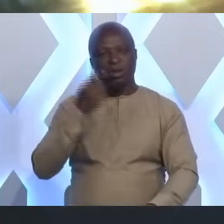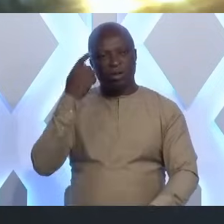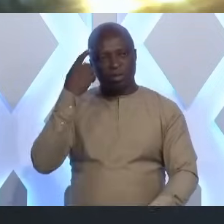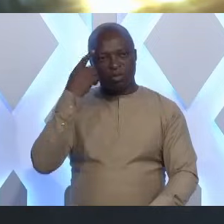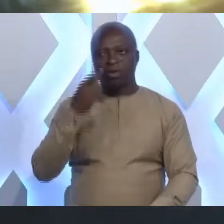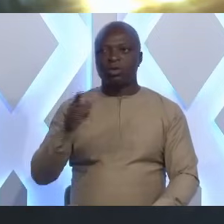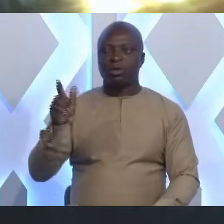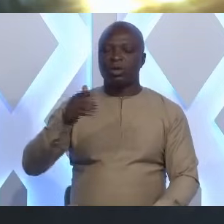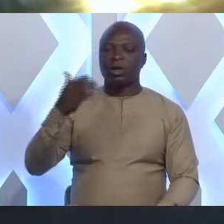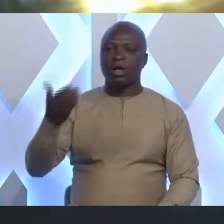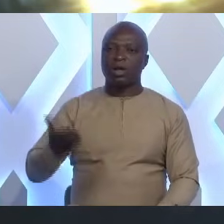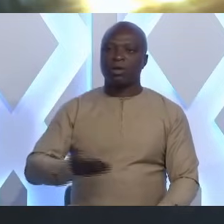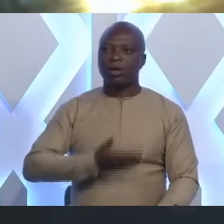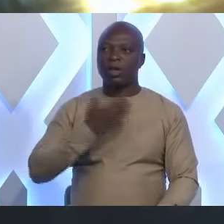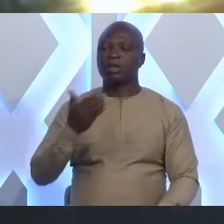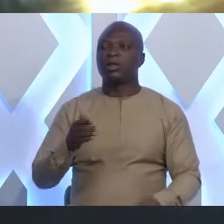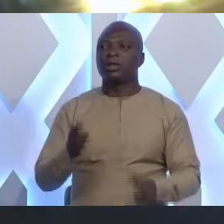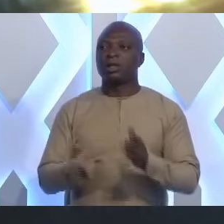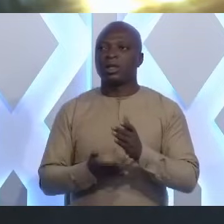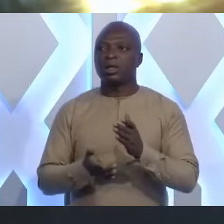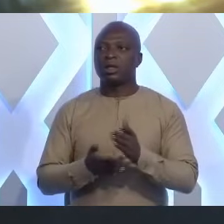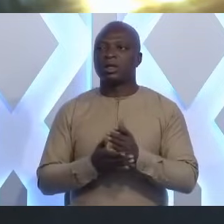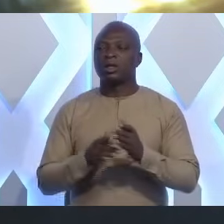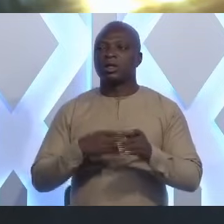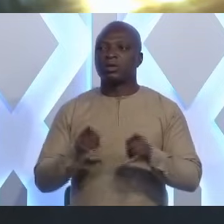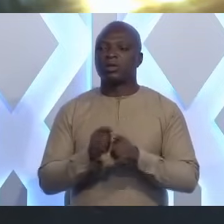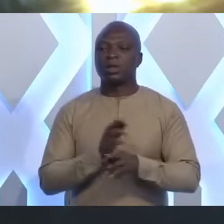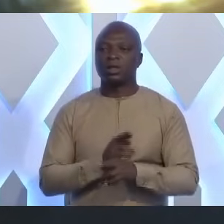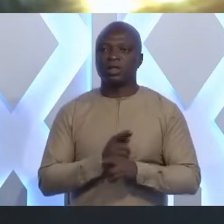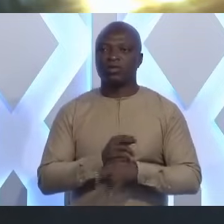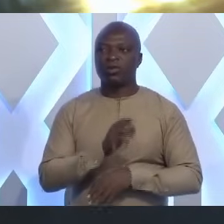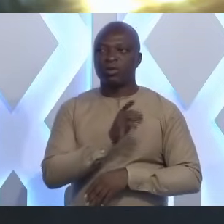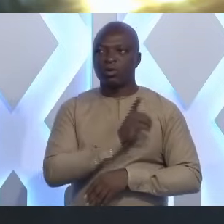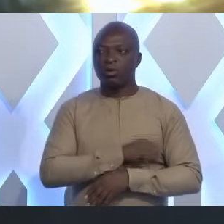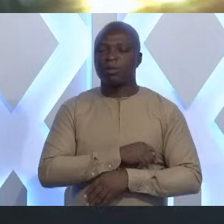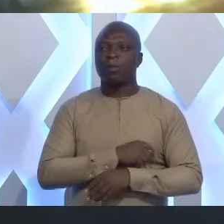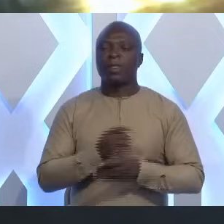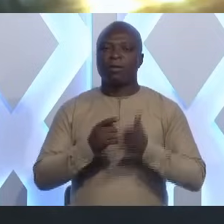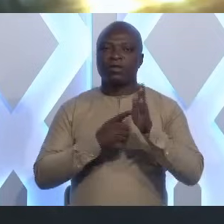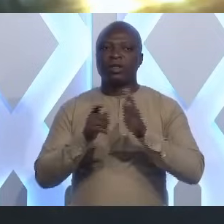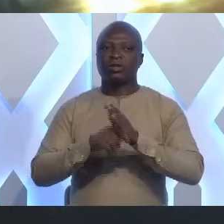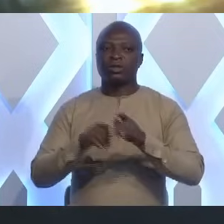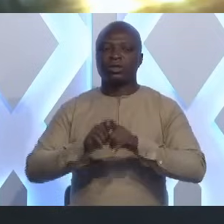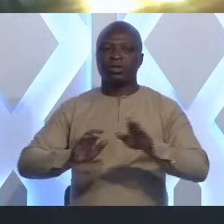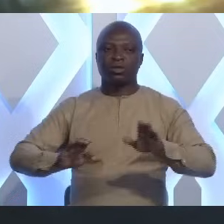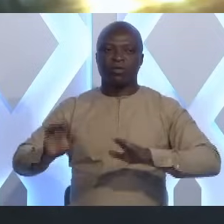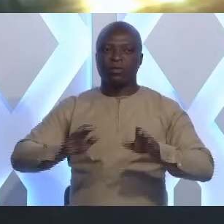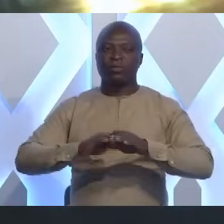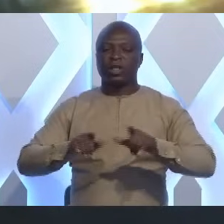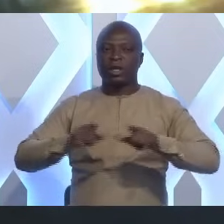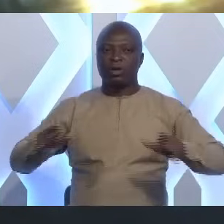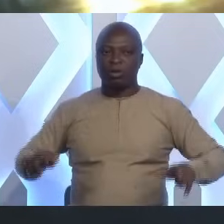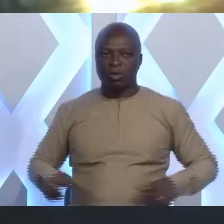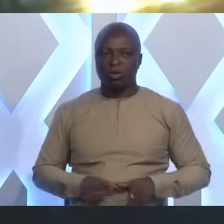leur hospitalité légendaire et qui leur est réservée au Togo. Les manifestations se déroulent dans les locaux